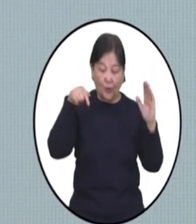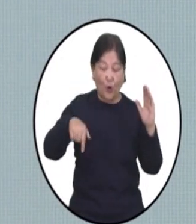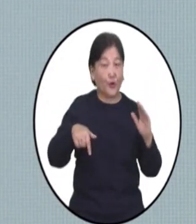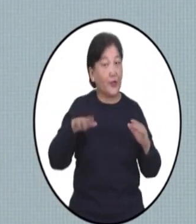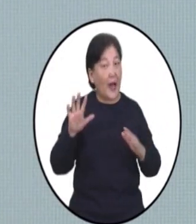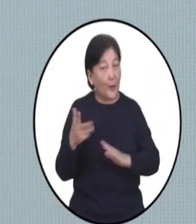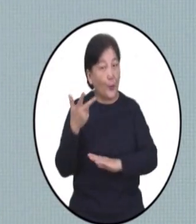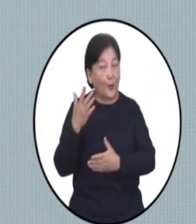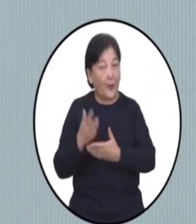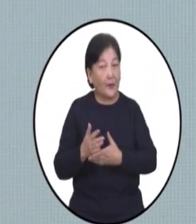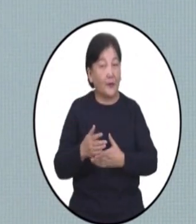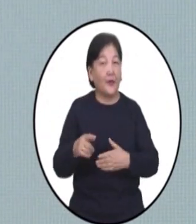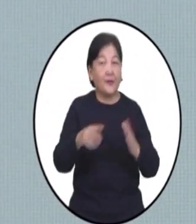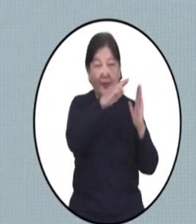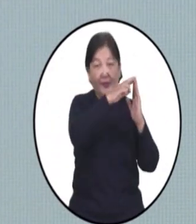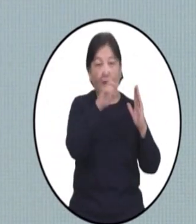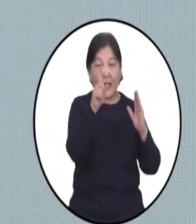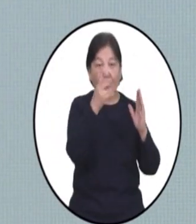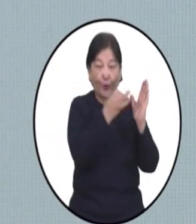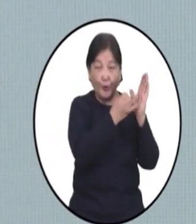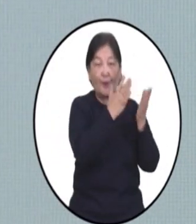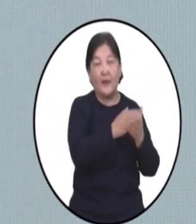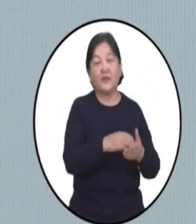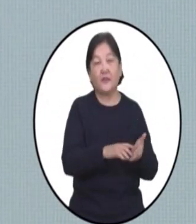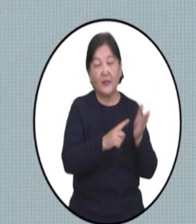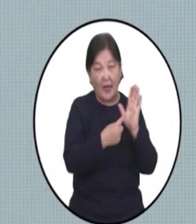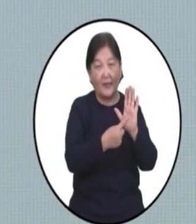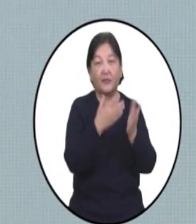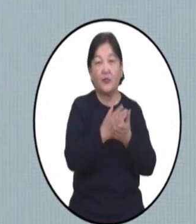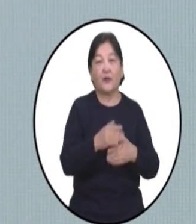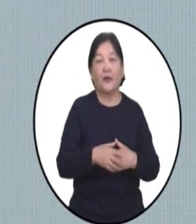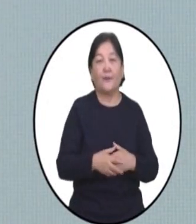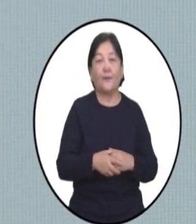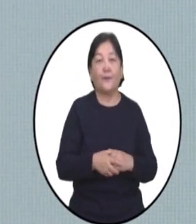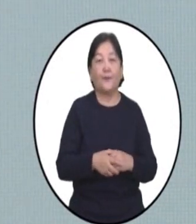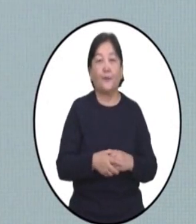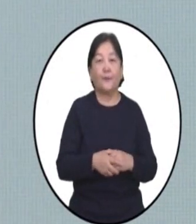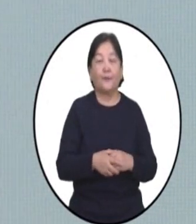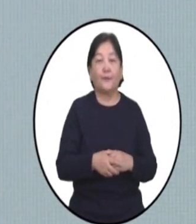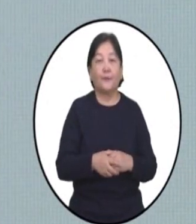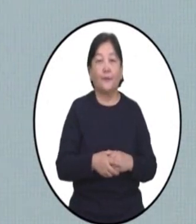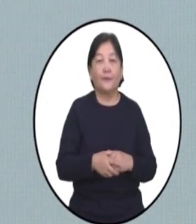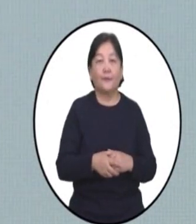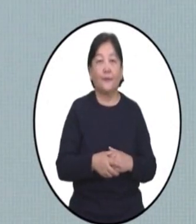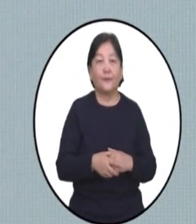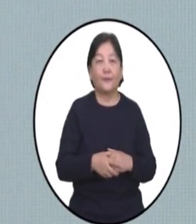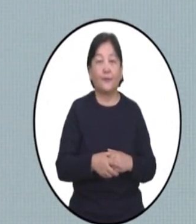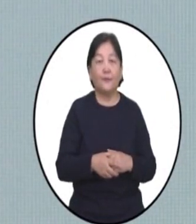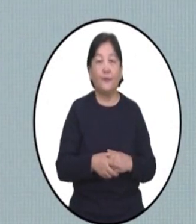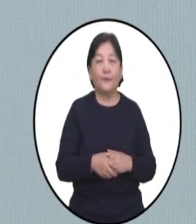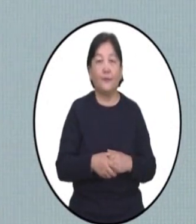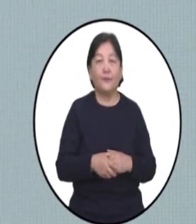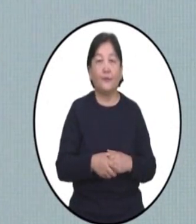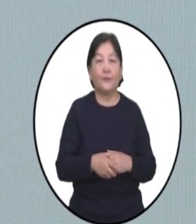Дээд кавертэл нь бол 17 гэдэг утгыг илэрхийлж байгаа нь эндээс харагдаж байна. За. За энэ